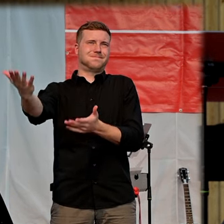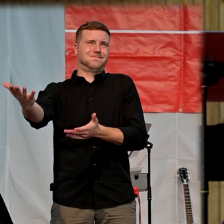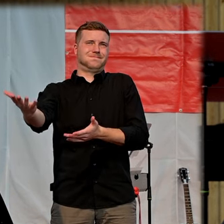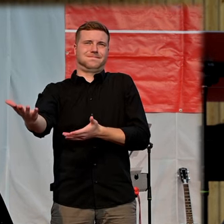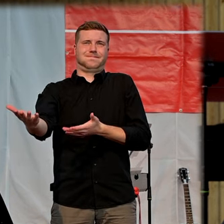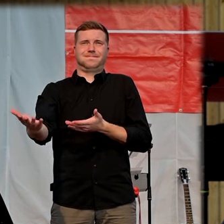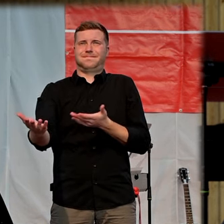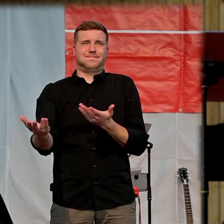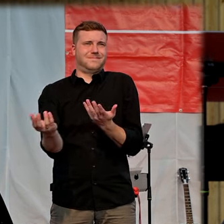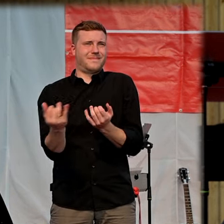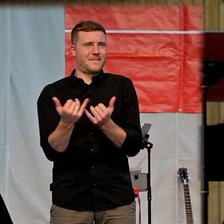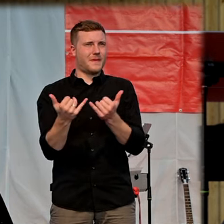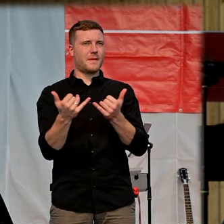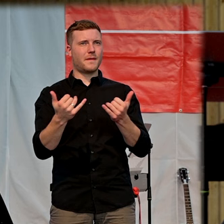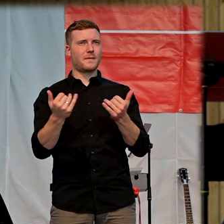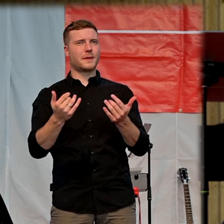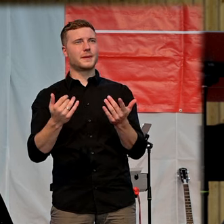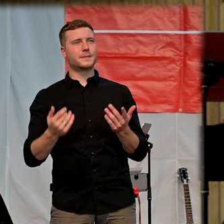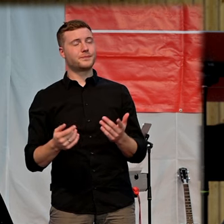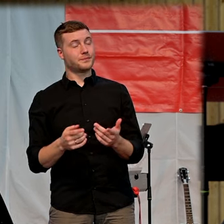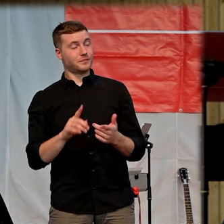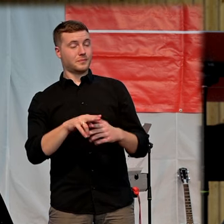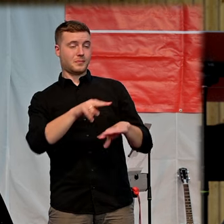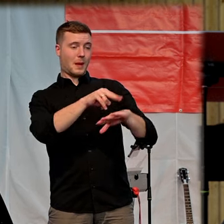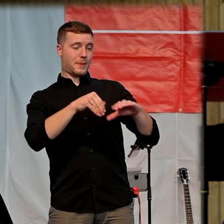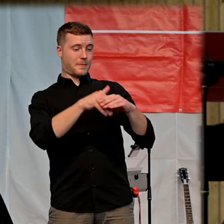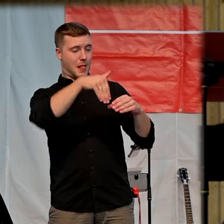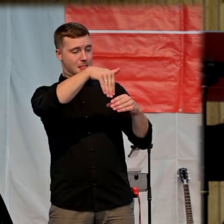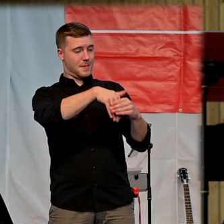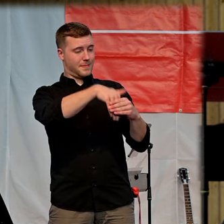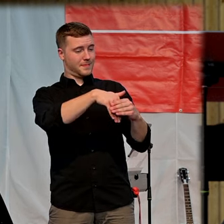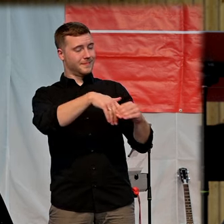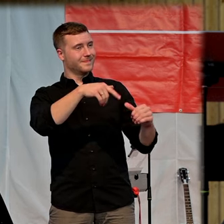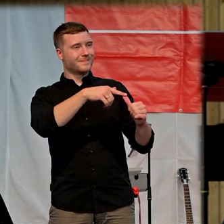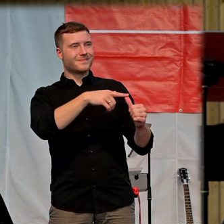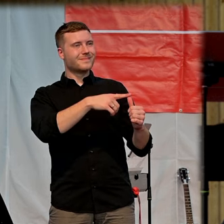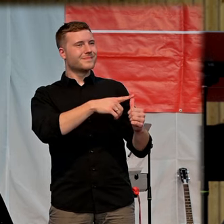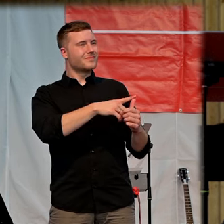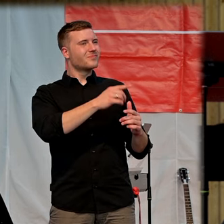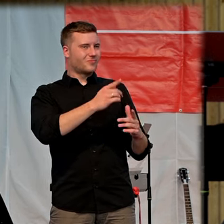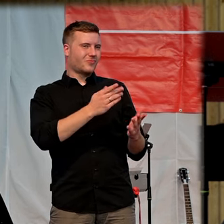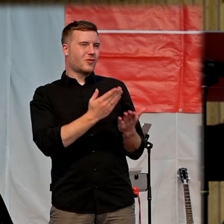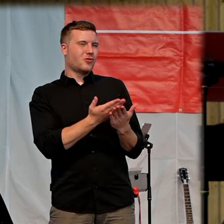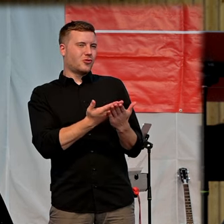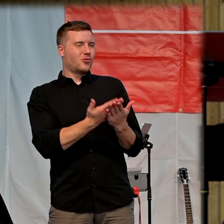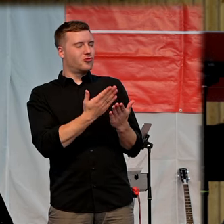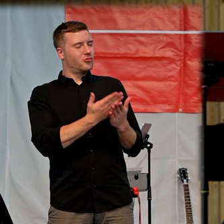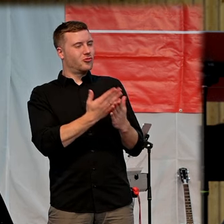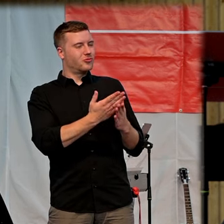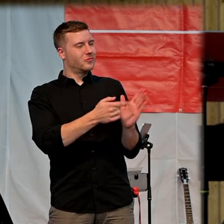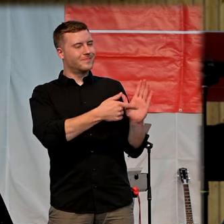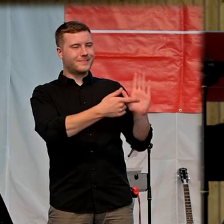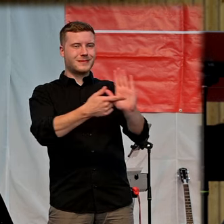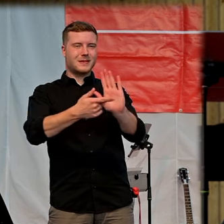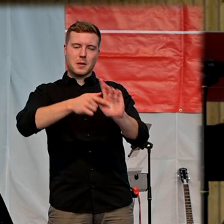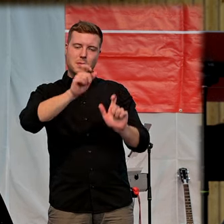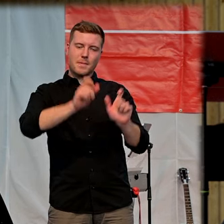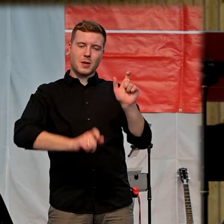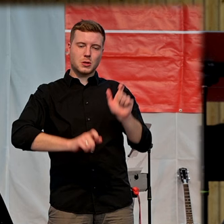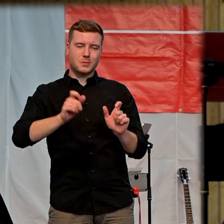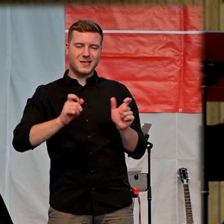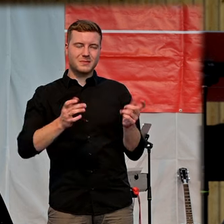biblischen Texte zeigen in ungeschminkter Klarheit, wie verzweifelt Menschen werden können, wenn sie den